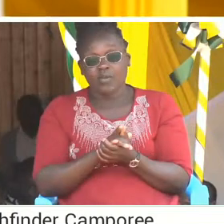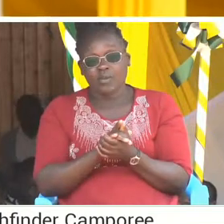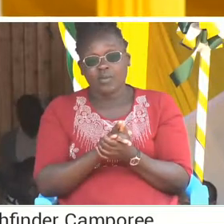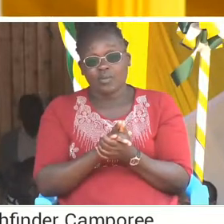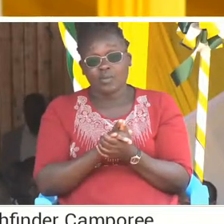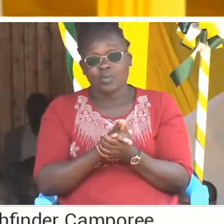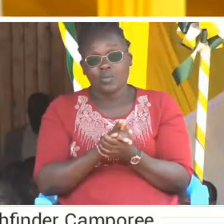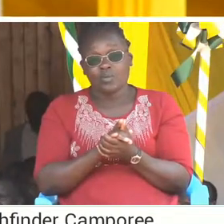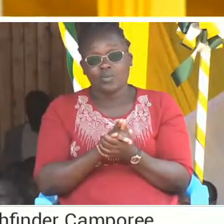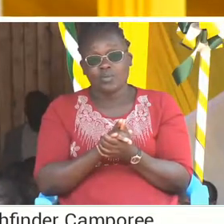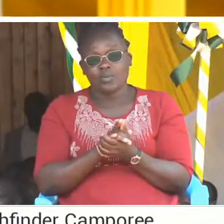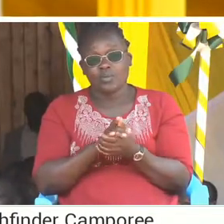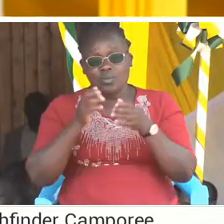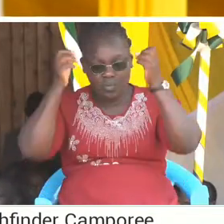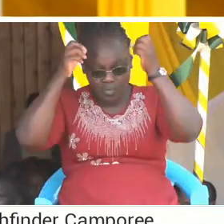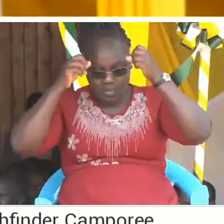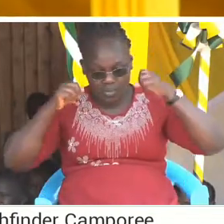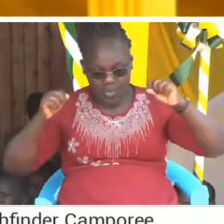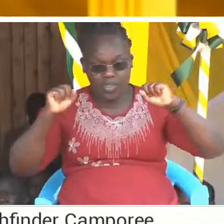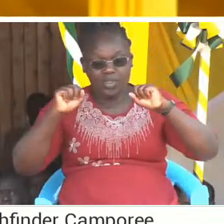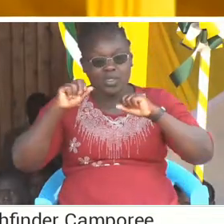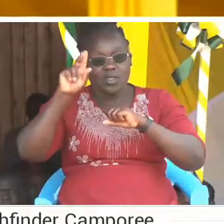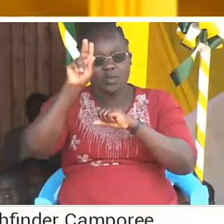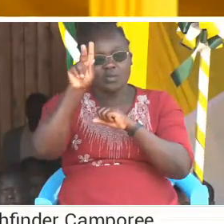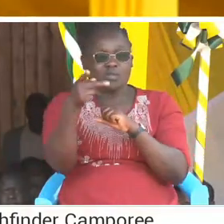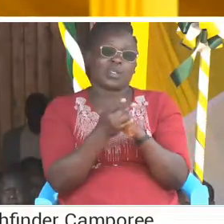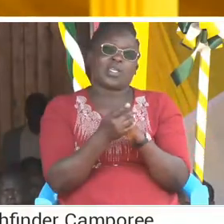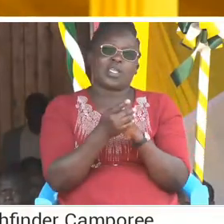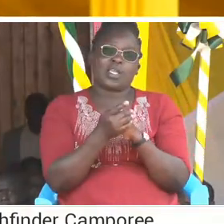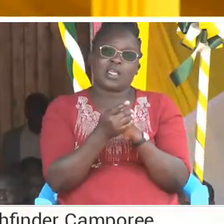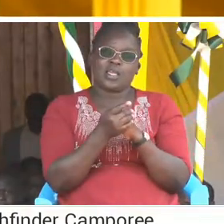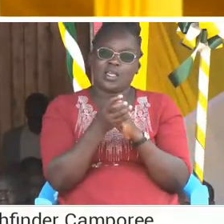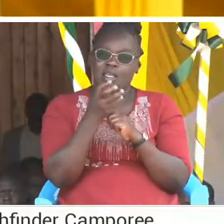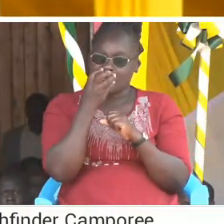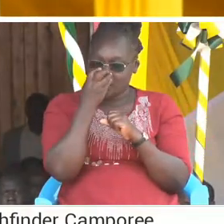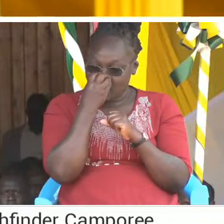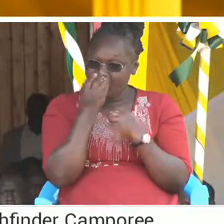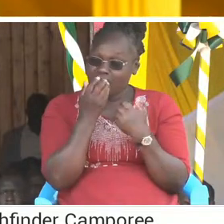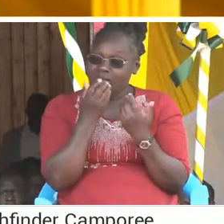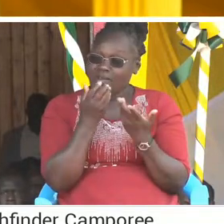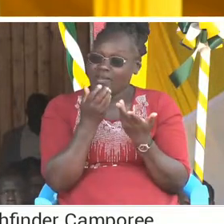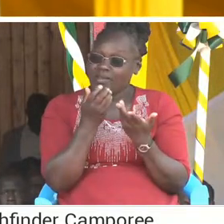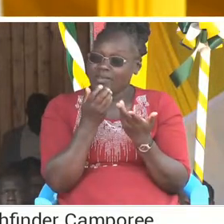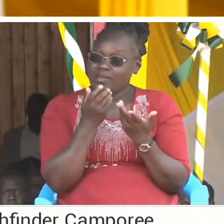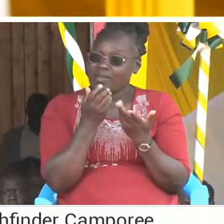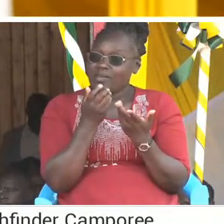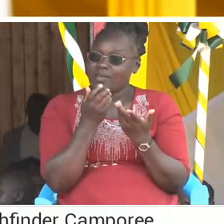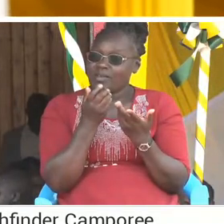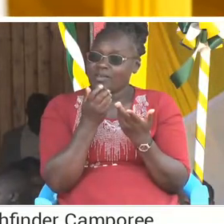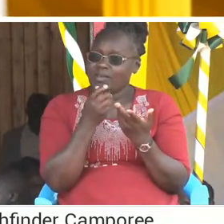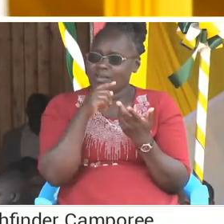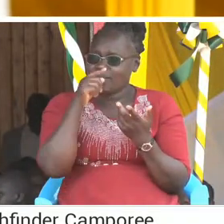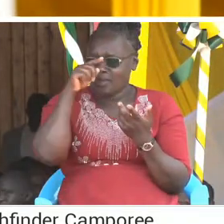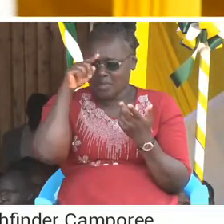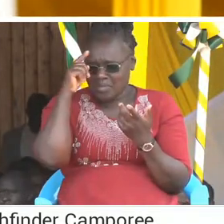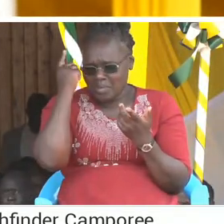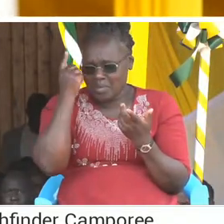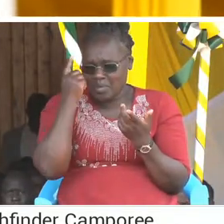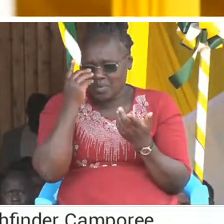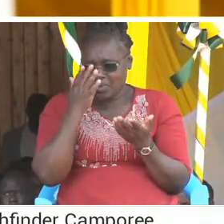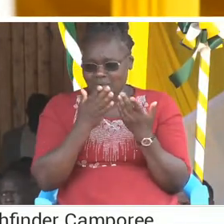nyong, amwajege wa isi protocol ni kile ni president 7 days, ninguno eliasa ku president